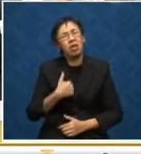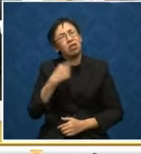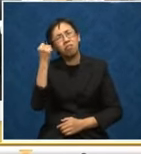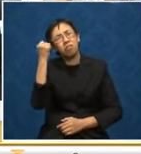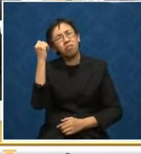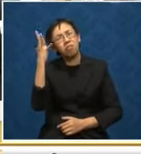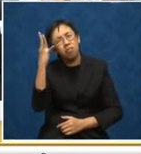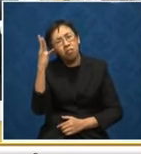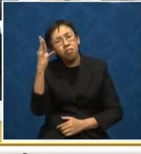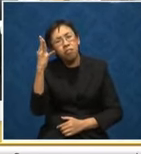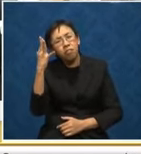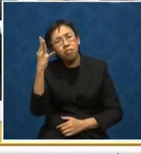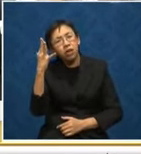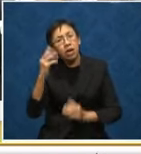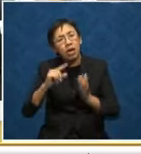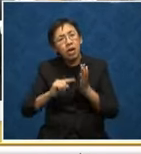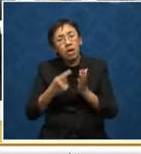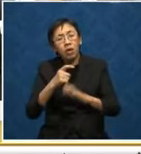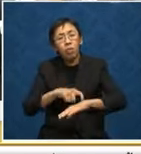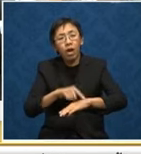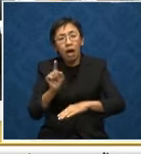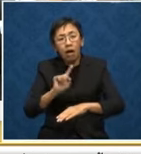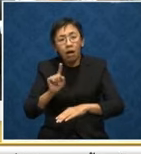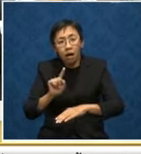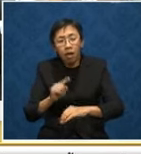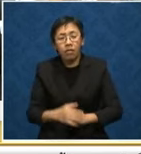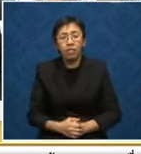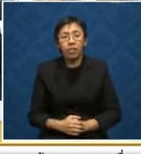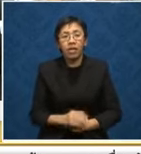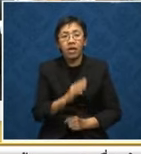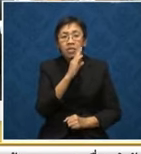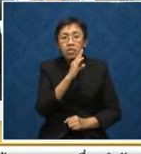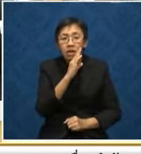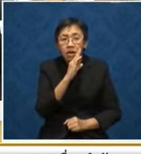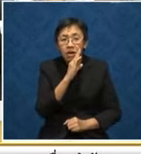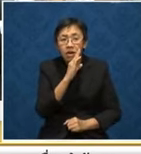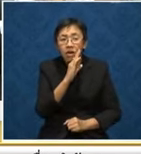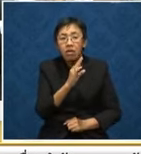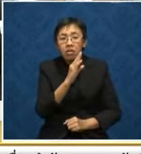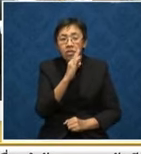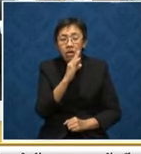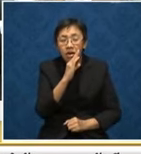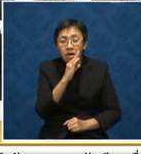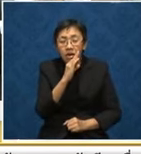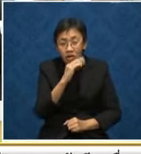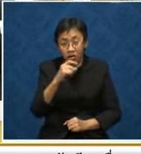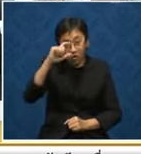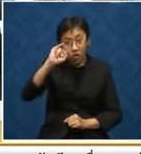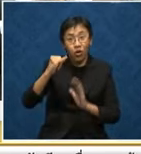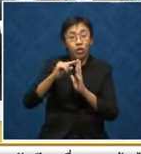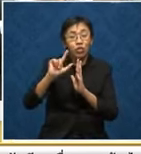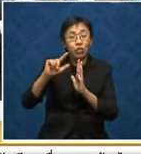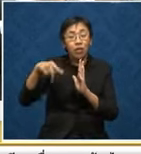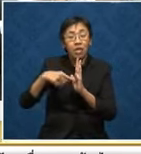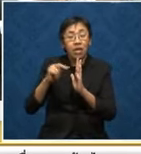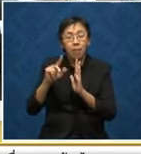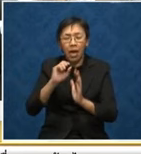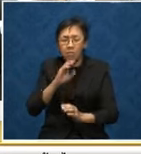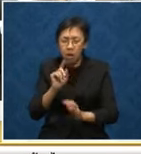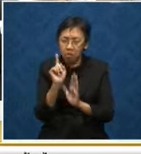าท่านจะเริ่มเวลาไหนอย่างไรถ้าเกิดว่าคำนวณตามที่ท่านจุลพันธ์พูดเนี่ยว่าคนละ2นา